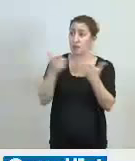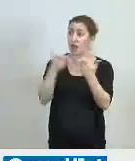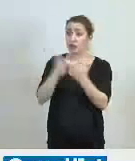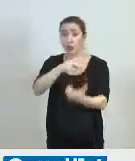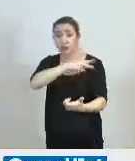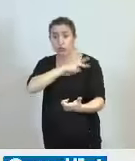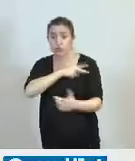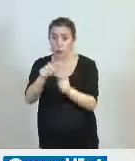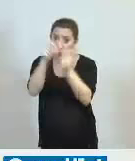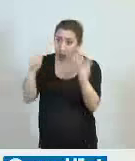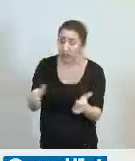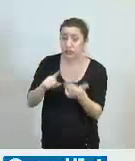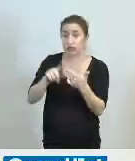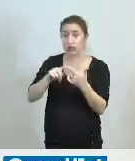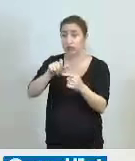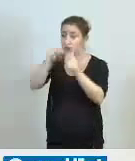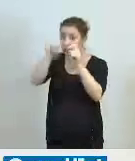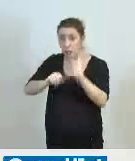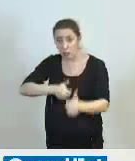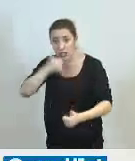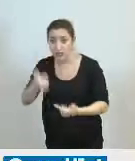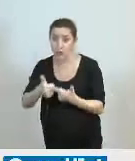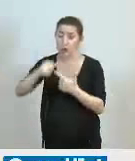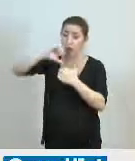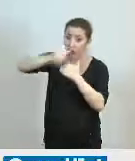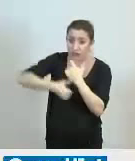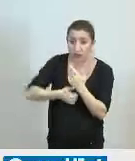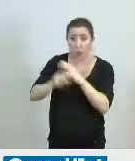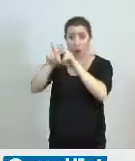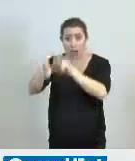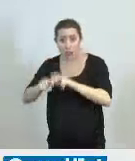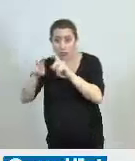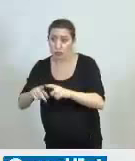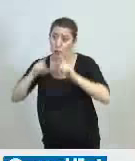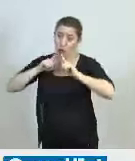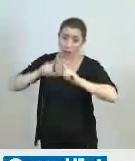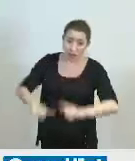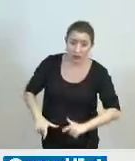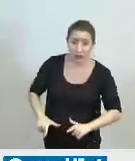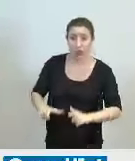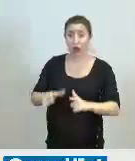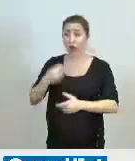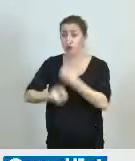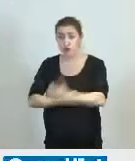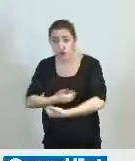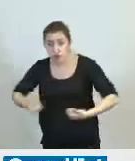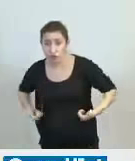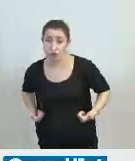d'entreprise, particuliers, artisans, agriculteurs, lycéens, demandeurs